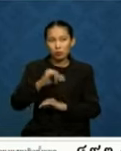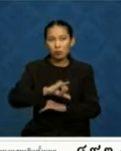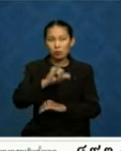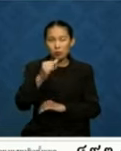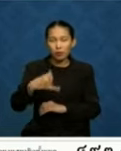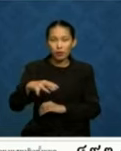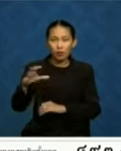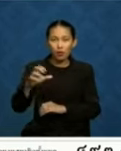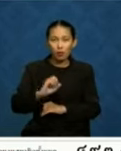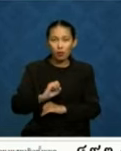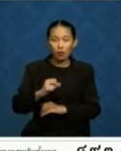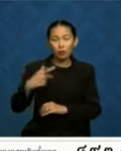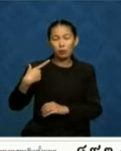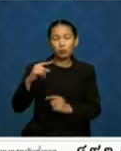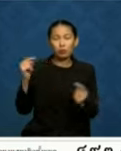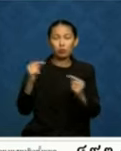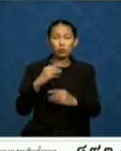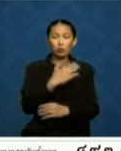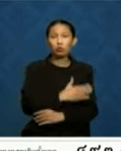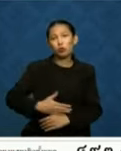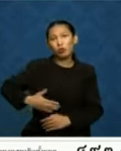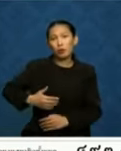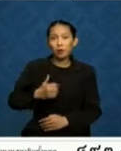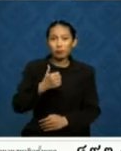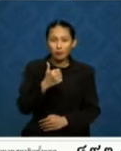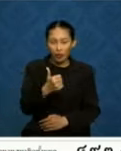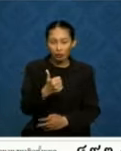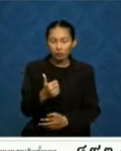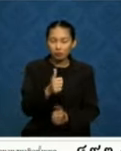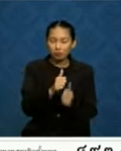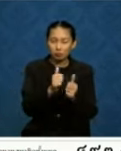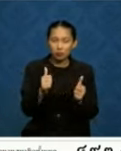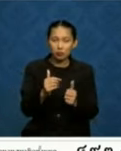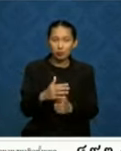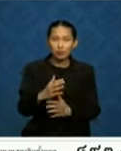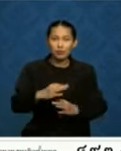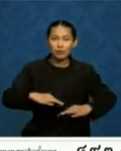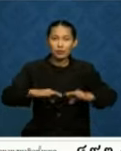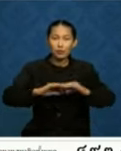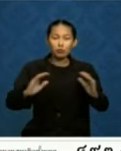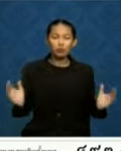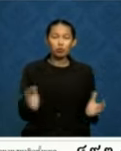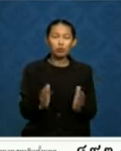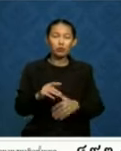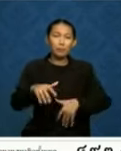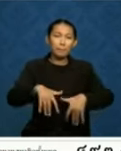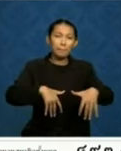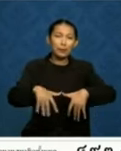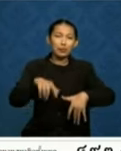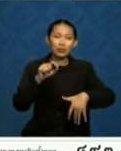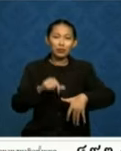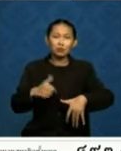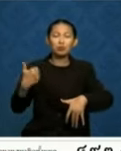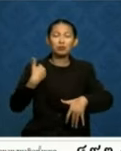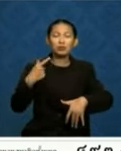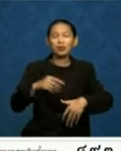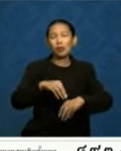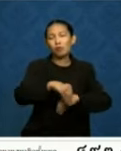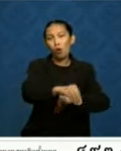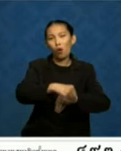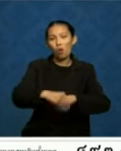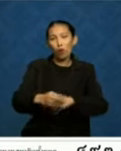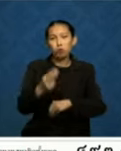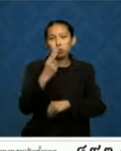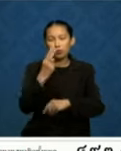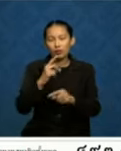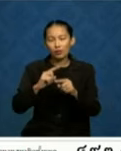าในเชิงที่จะเป็นประโยชน์ต่อสุขภาพได้ก็เป็นสิ่งที่ดีเราจะได้ส่งเสริมให้พี่น้องประชาชนได้ปลูกยาสูบแล้